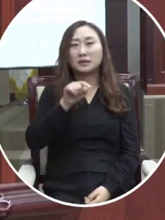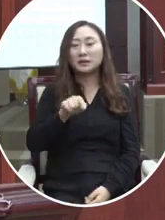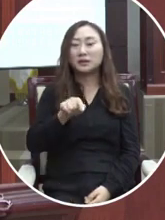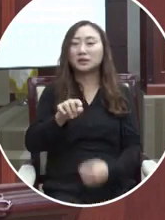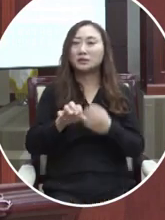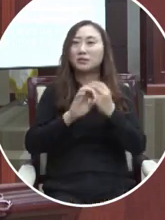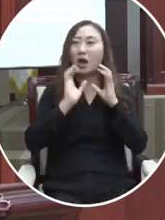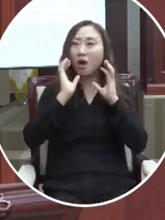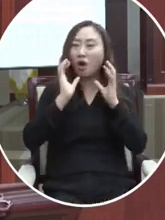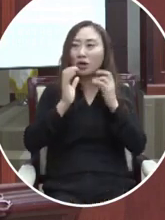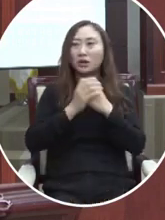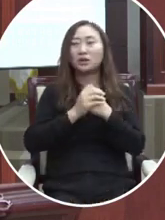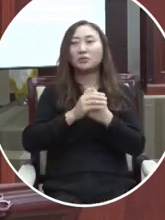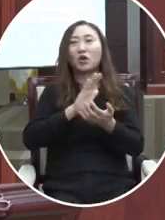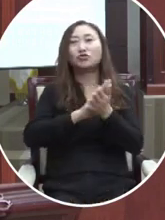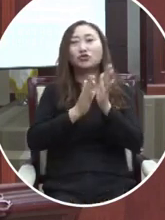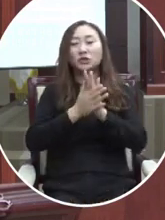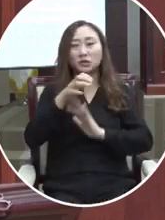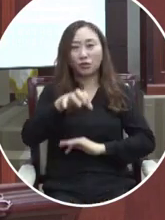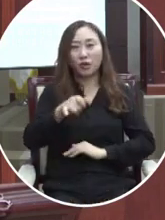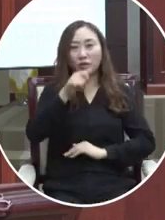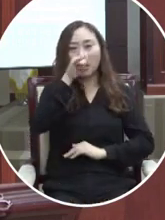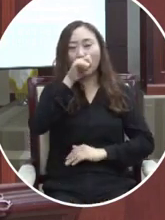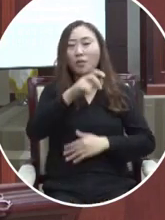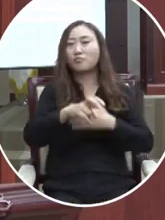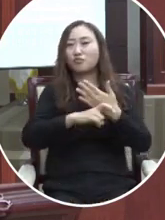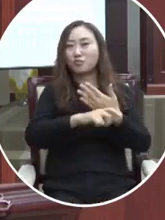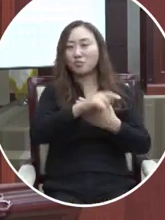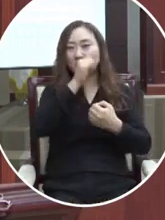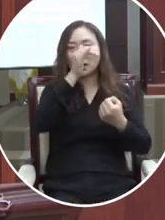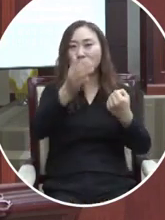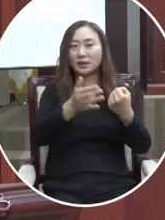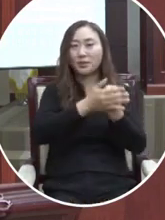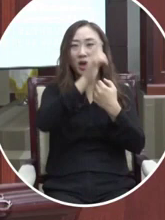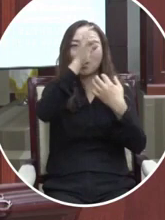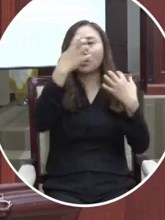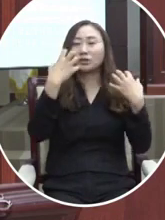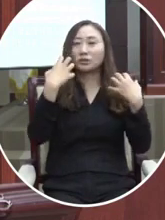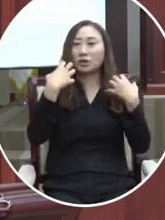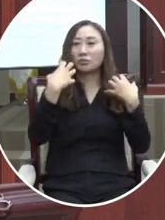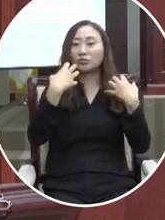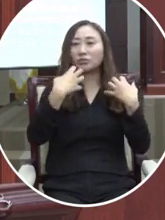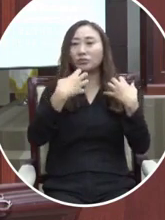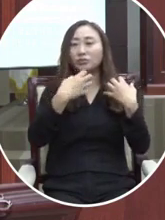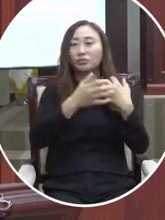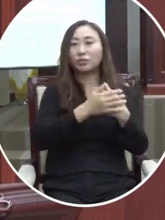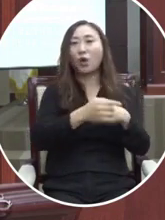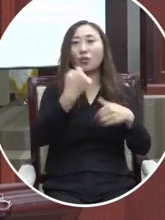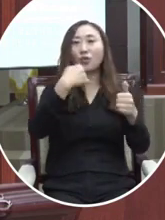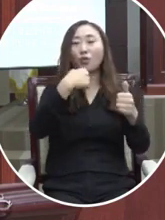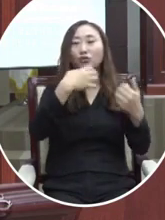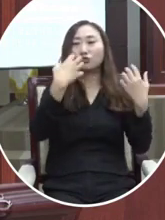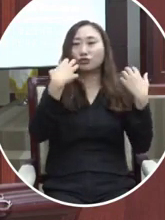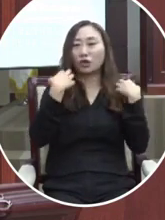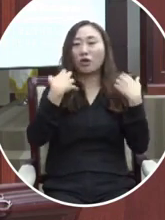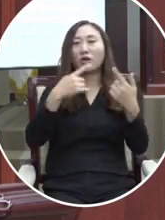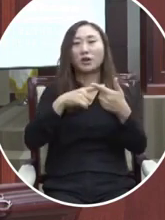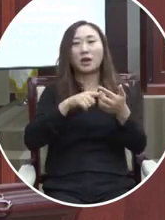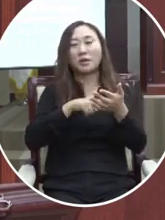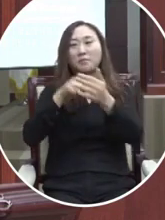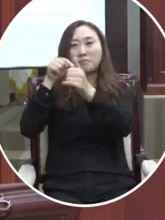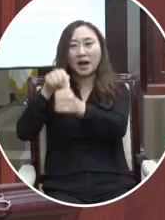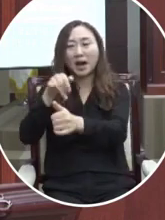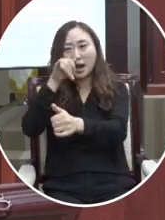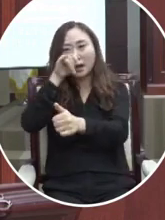성의유치원은 현재 유아교육법 위반으로 서울 북부교육지원청에 의해 위반 사실이 공표되었으며